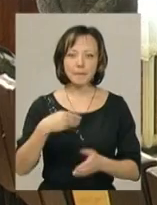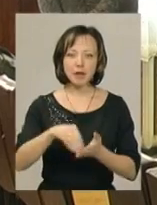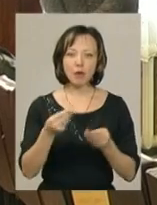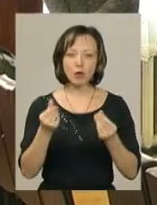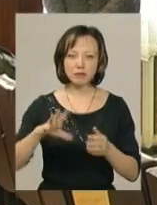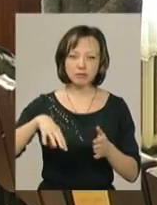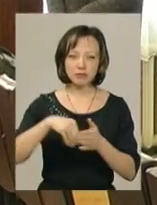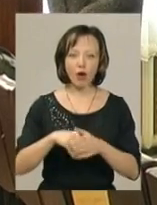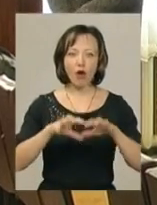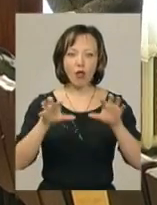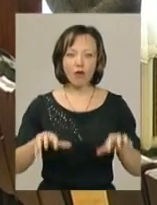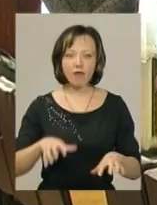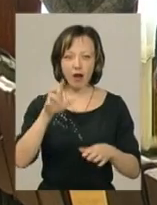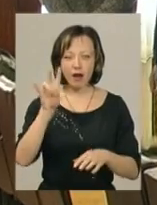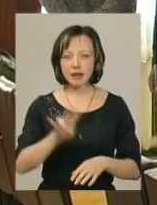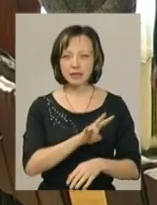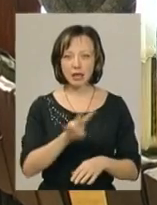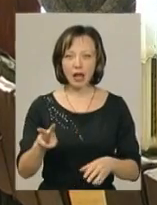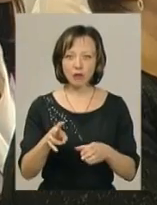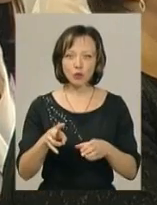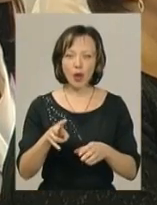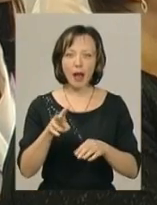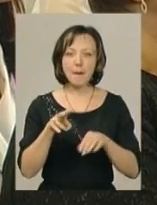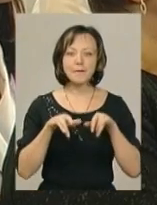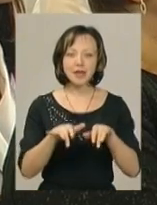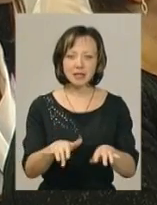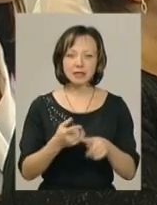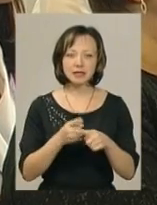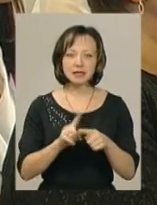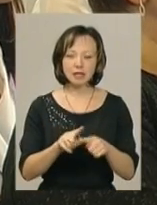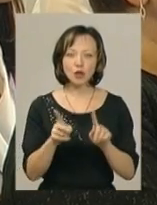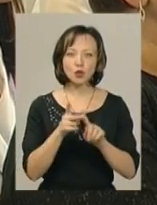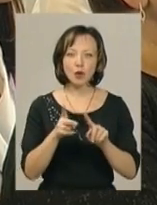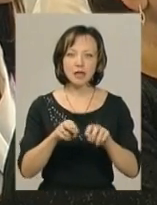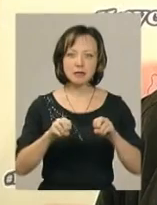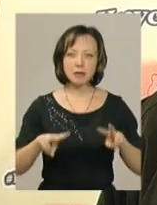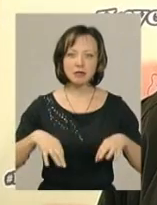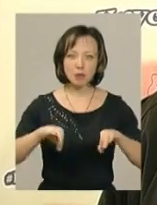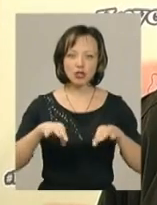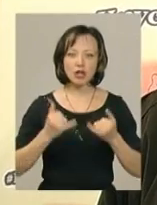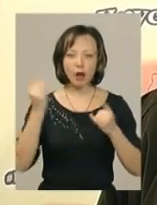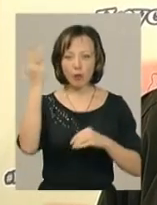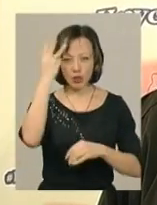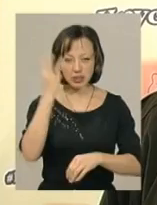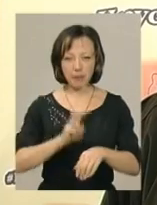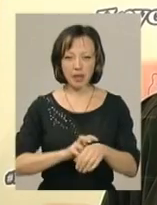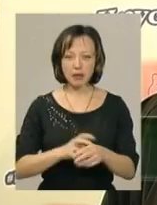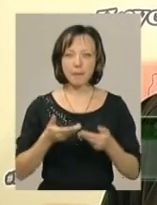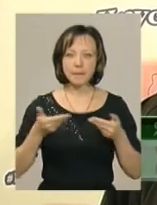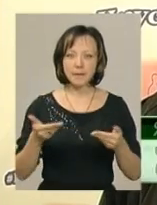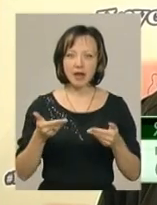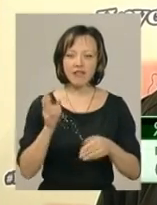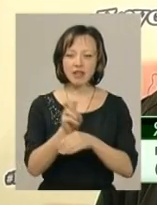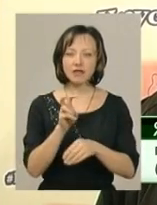парафіян. Голова християнської місії Ян Туре розповідає, це друга спецмашина для подільських медиків. Ми відвідували